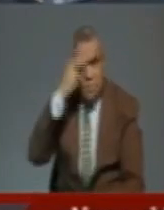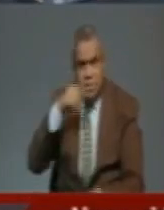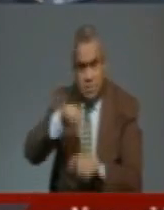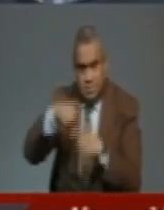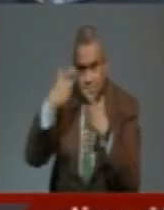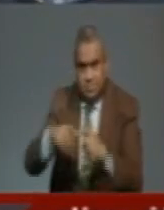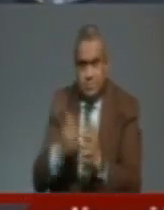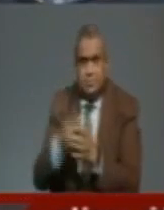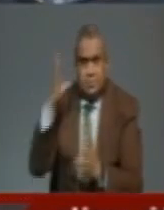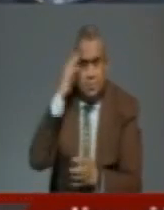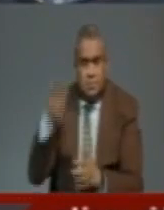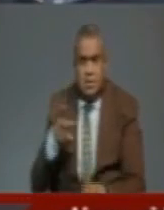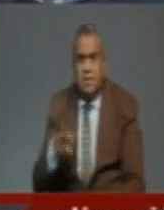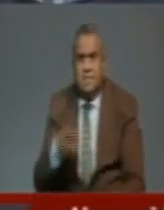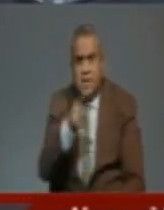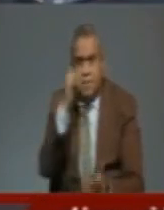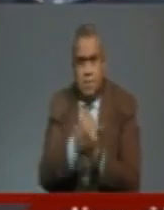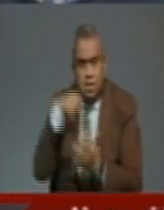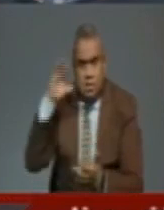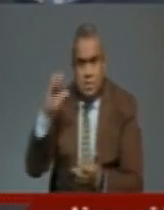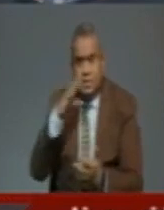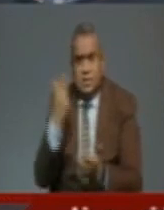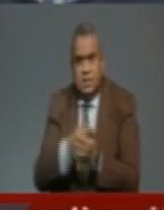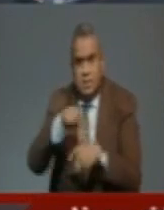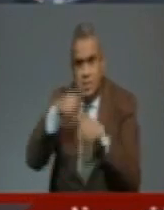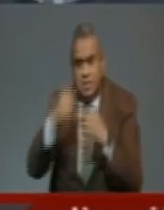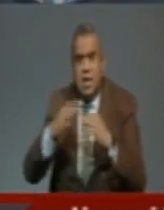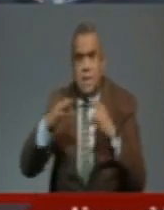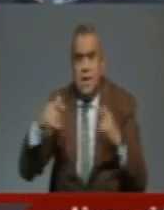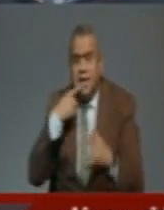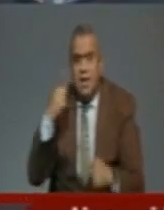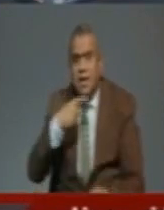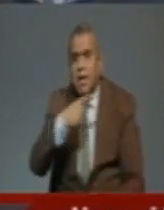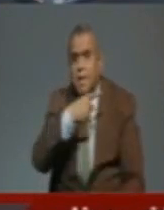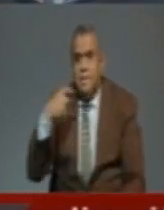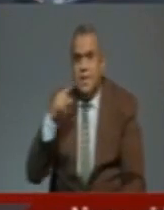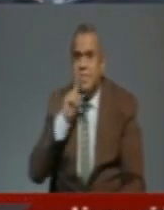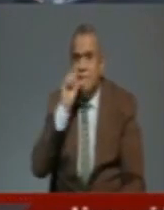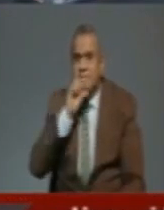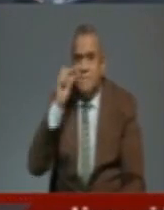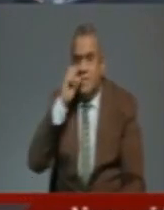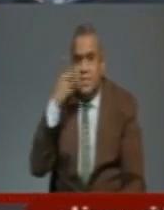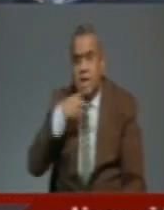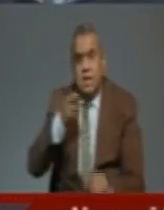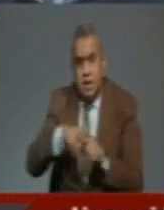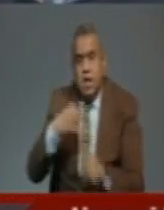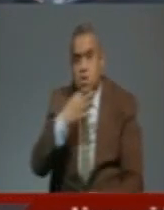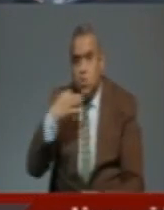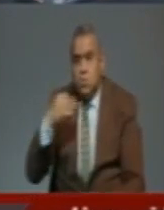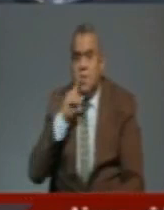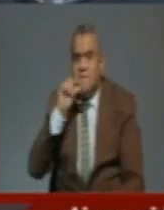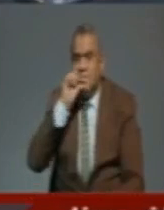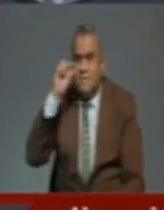بنتشرف بافتتاح سيادتك ليه. الميناء يا فندم ده اتعمل على 100 فدان اللي هم دول يا فندم، وفي 300 فدان اخرى منطقه